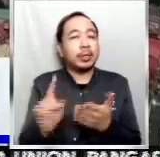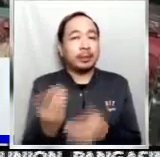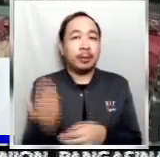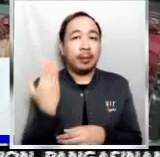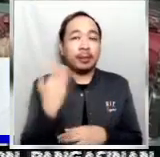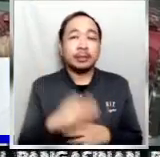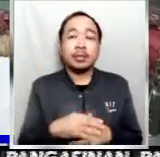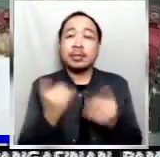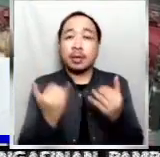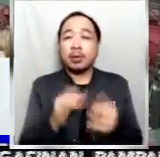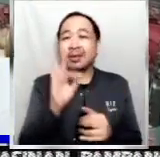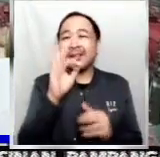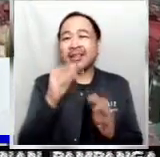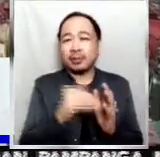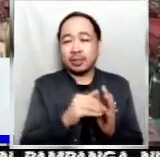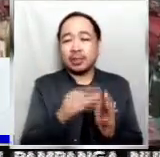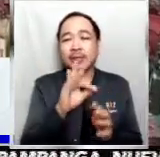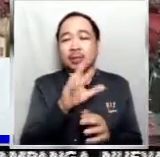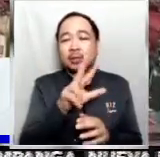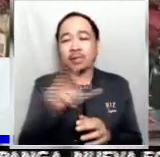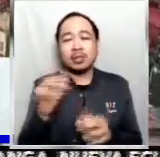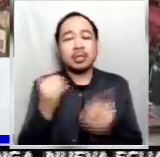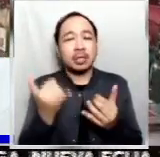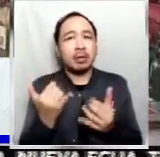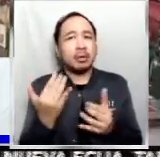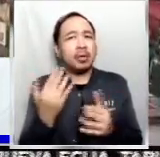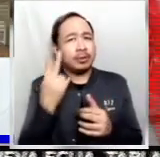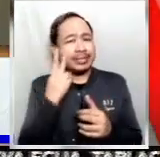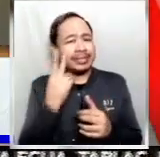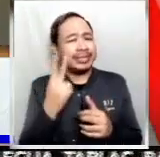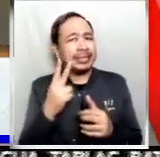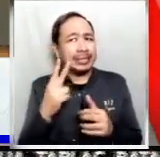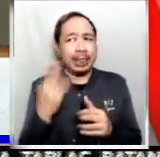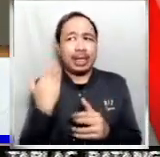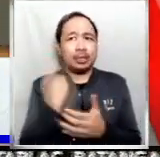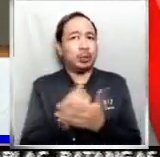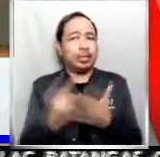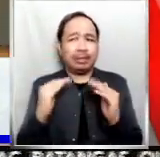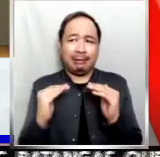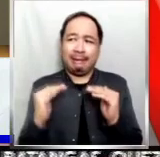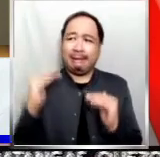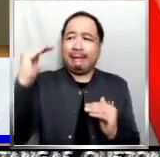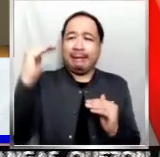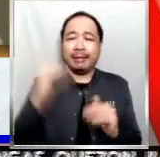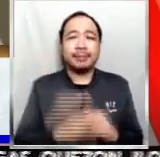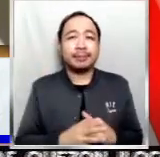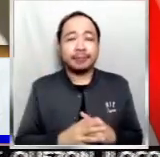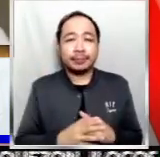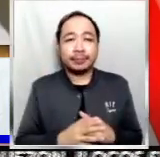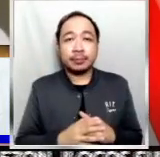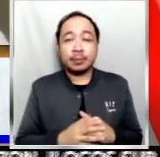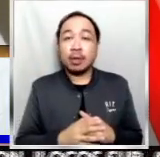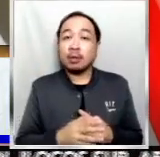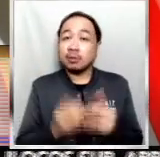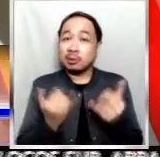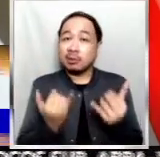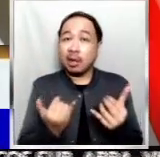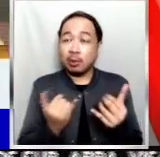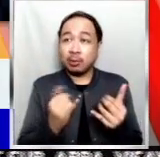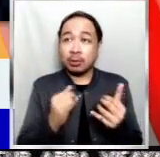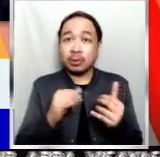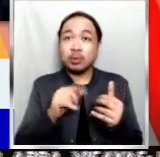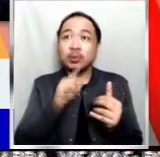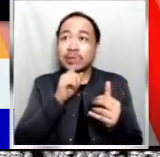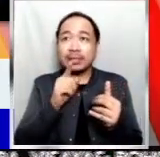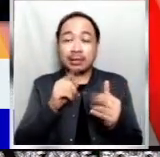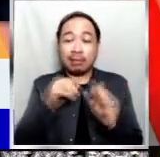dating 2,941 new cases noong nakaraang linggo. Hindi lang it's going down, it's going down faster pa.